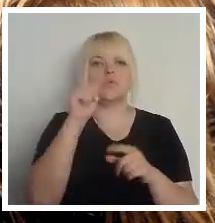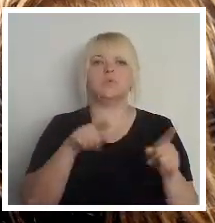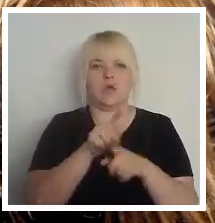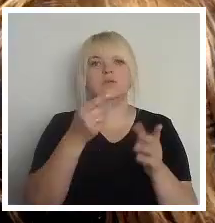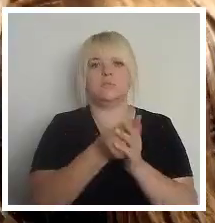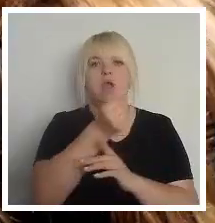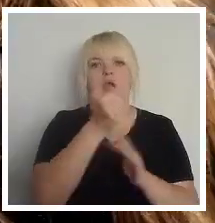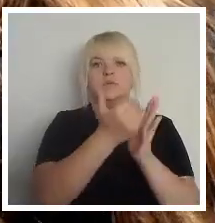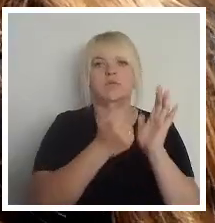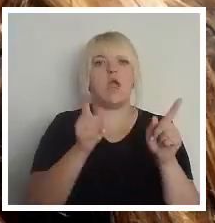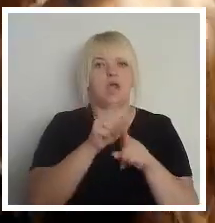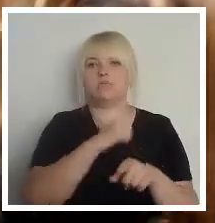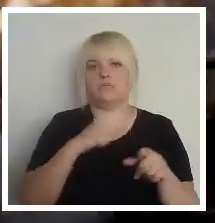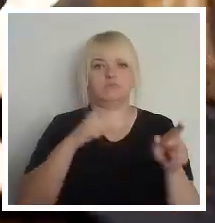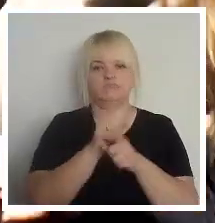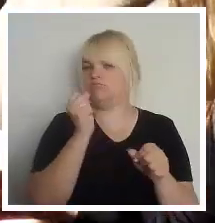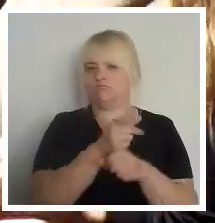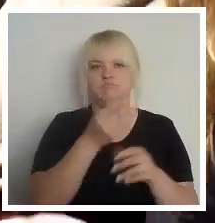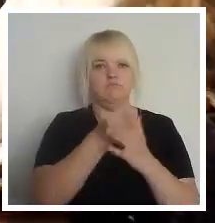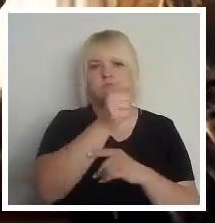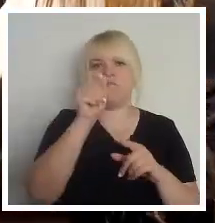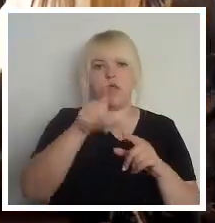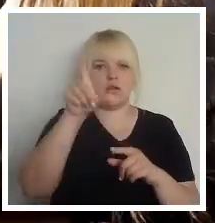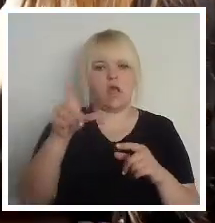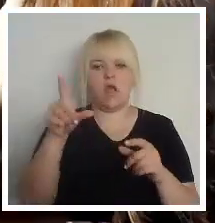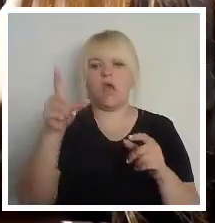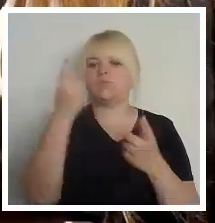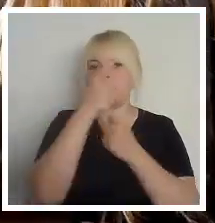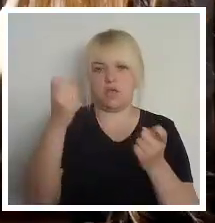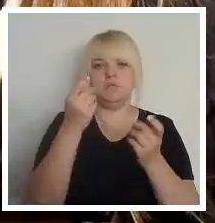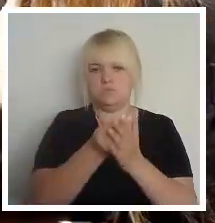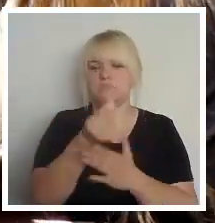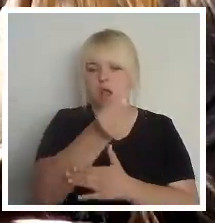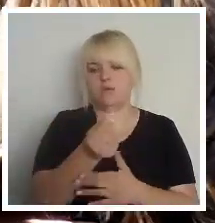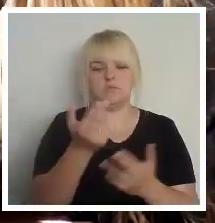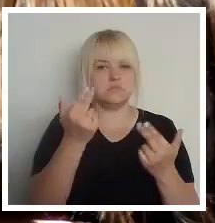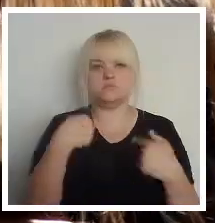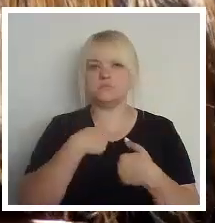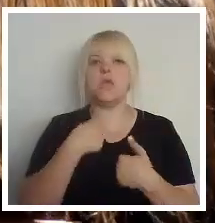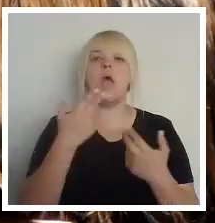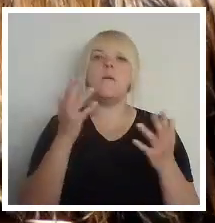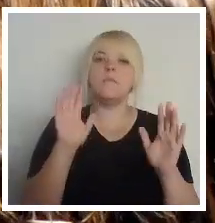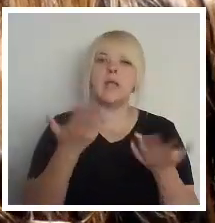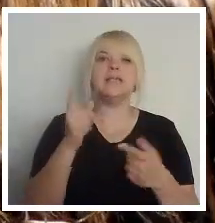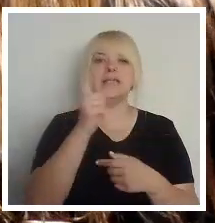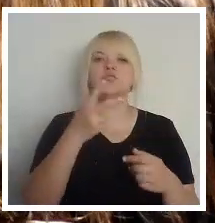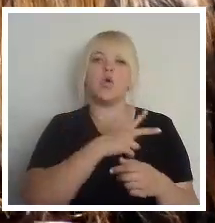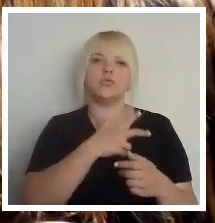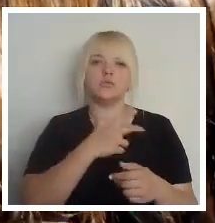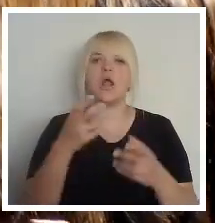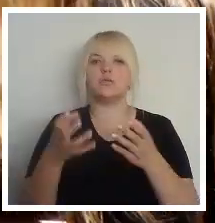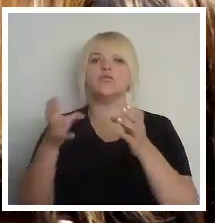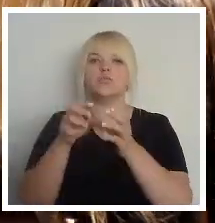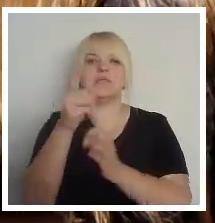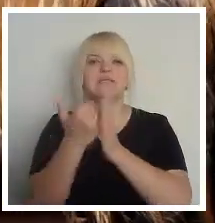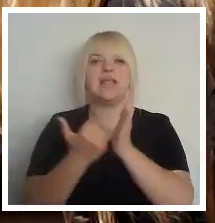saturu, es pati arī abonēju vairākus mēdījus par maksu. Bet ir sociālās grupas, kam šis saturs iespējams ir